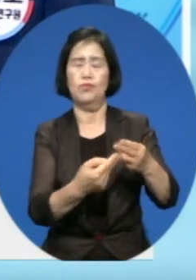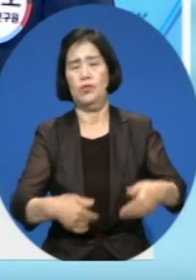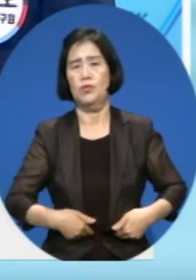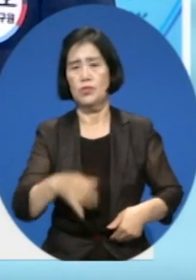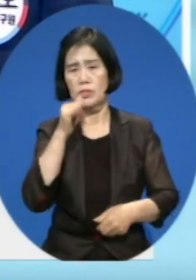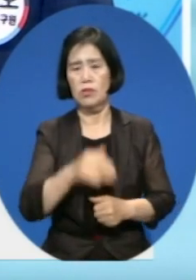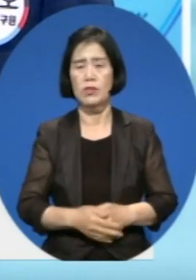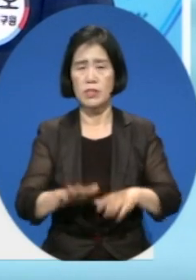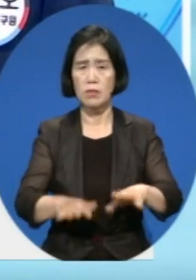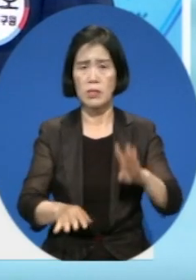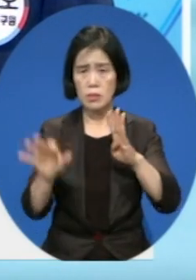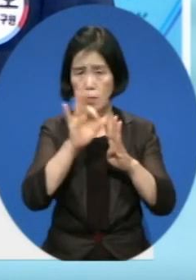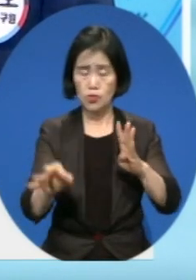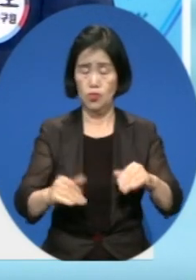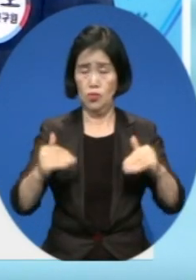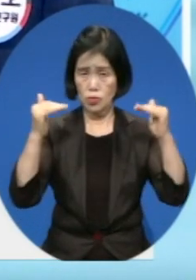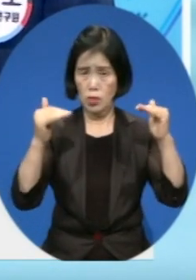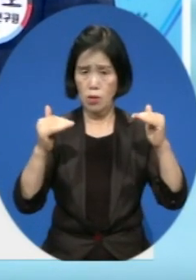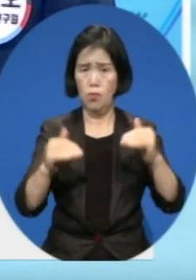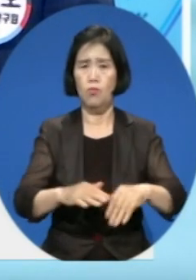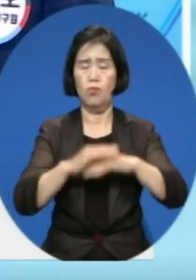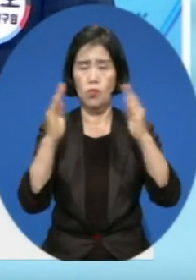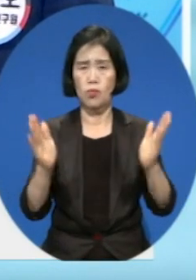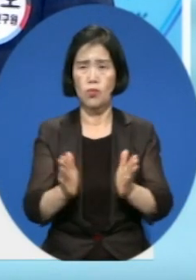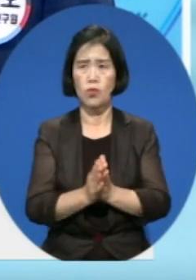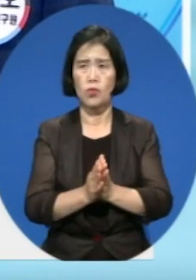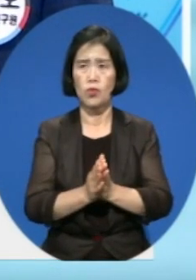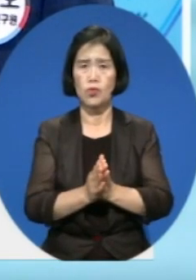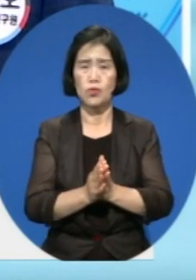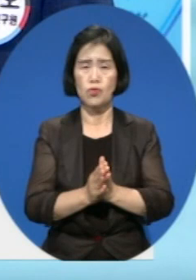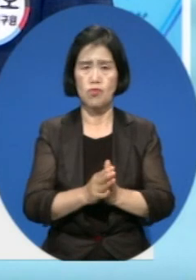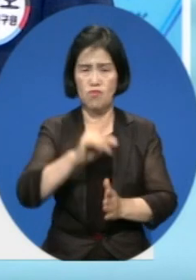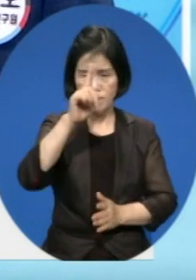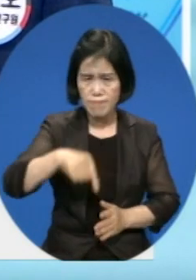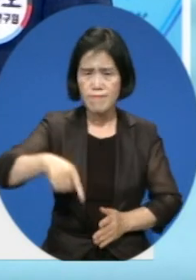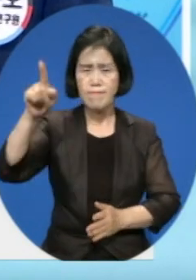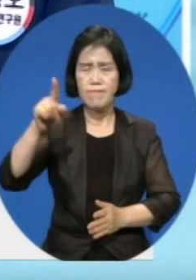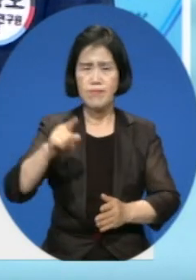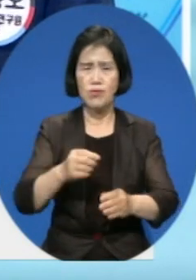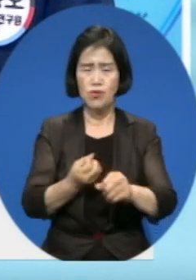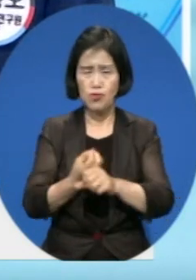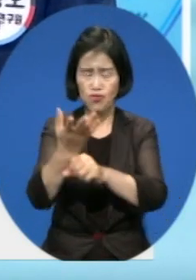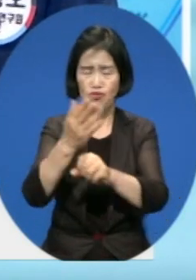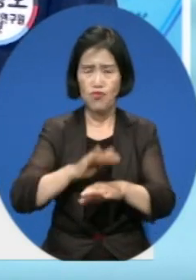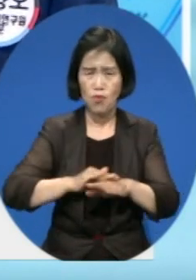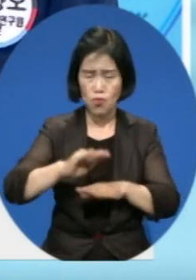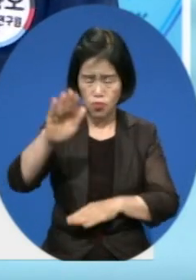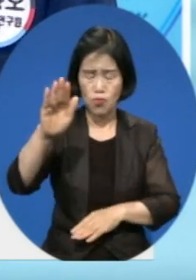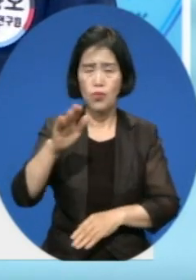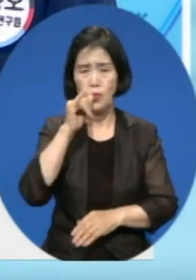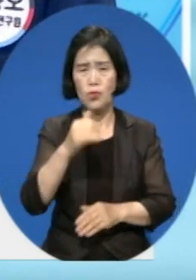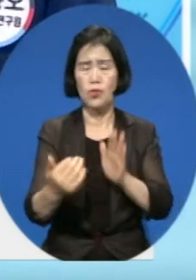아니 지금 4% 성장한다고 그러고 지금 모든 것들이 지금 뭐 V자 반등을 한다 그러고 수출 잘 된다 그러고